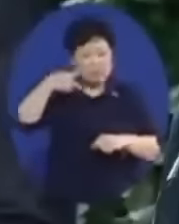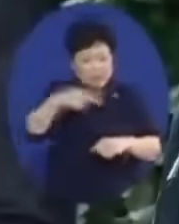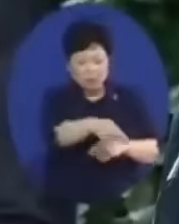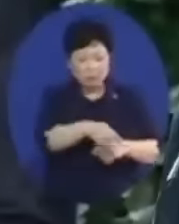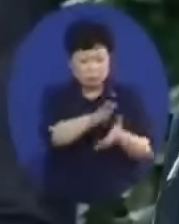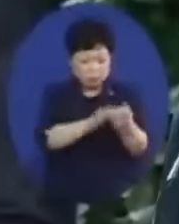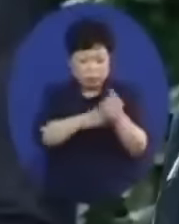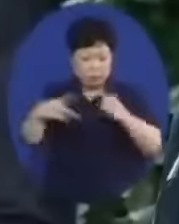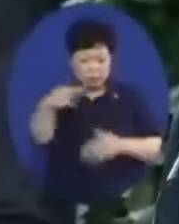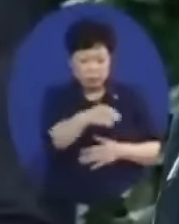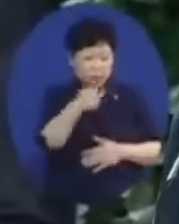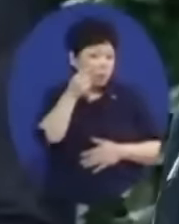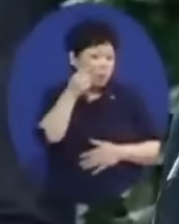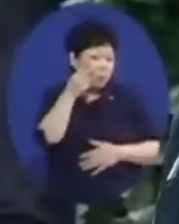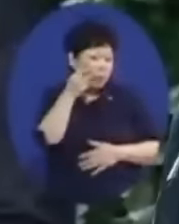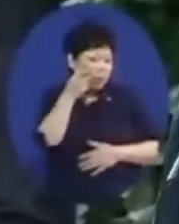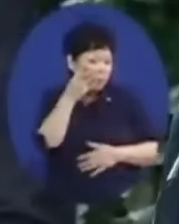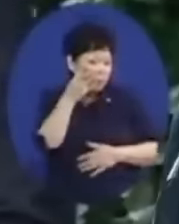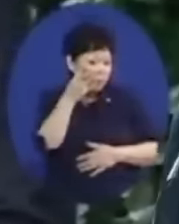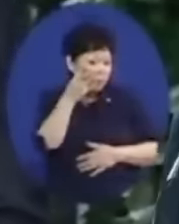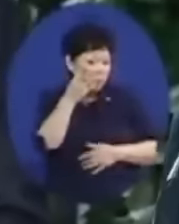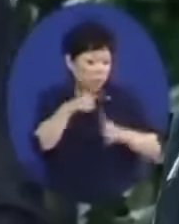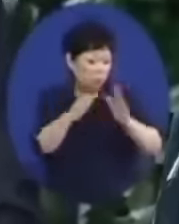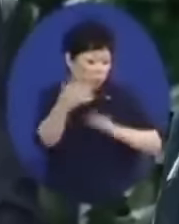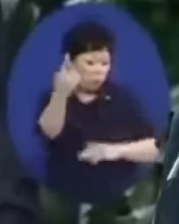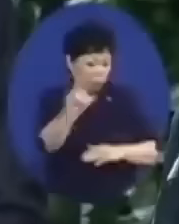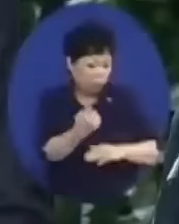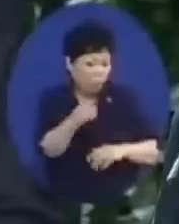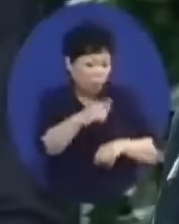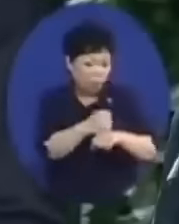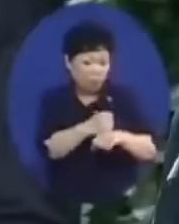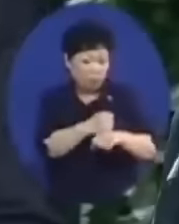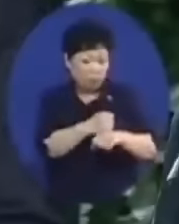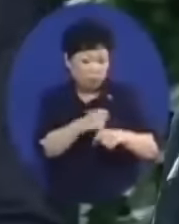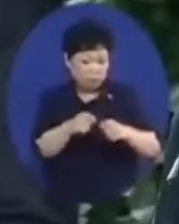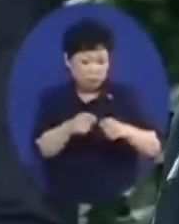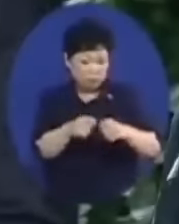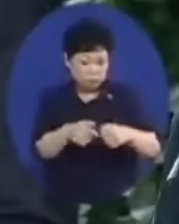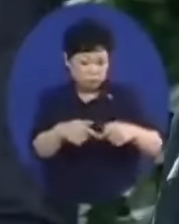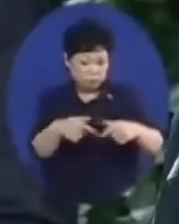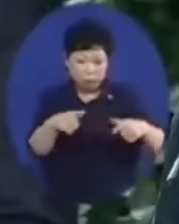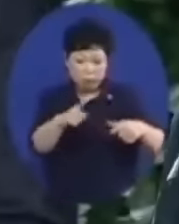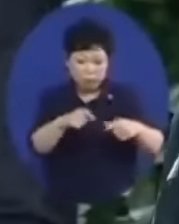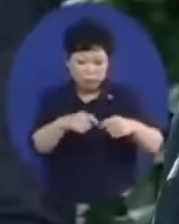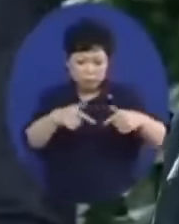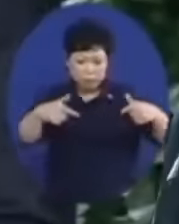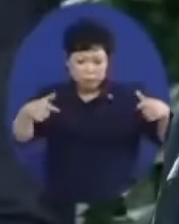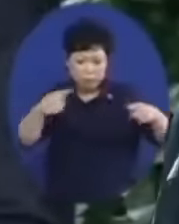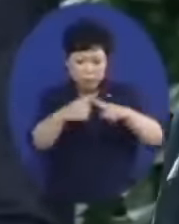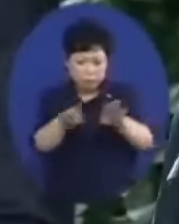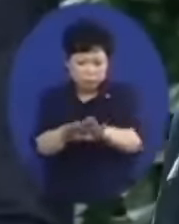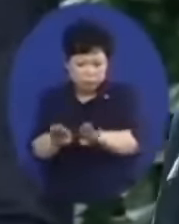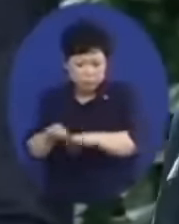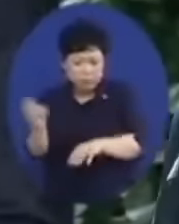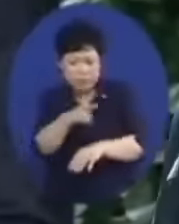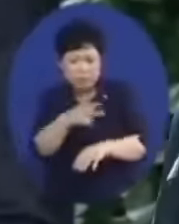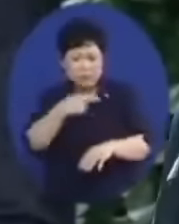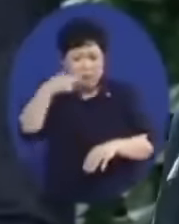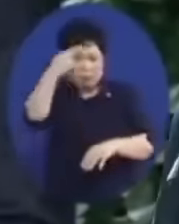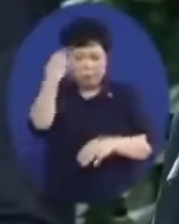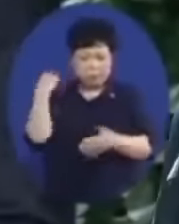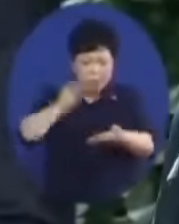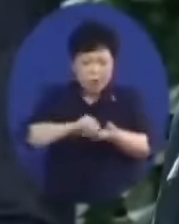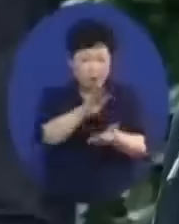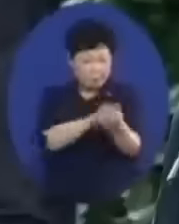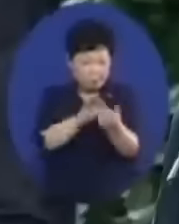시작했는데 몇 개월이 지나더니 그의 발걸음이 뜸해지고 점점 열심히 없어지더라는 것입니다. 그리고 술도 다시금 조금씩 마시고 도박도 조금씩